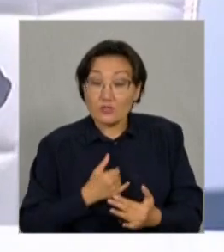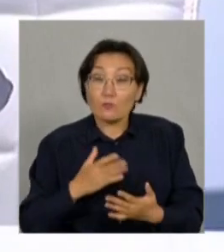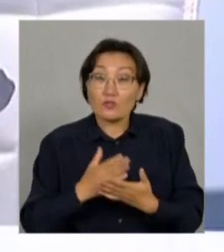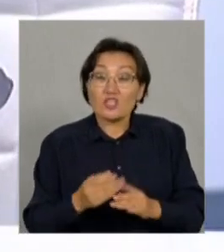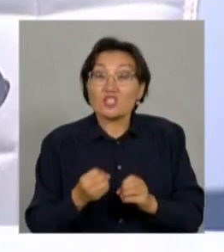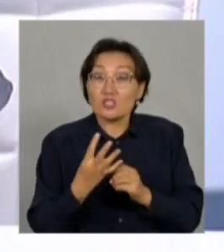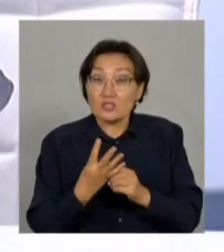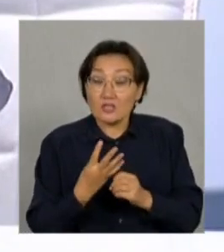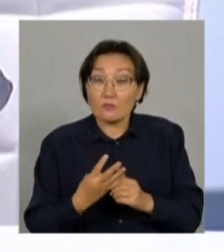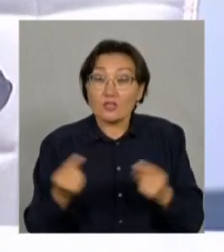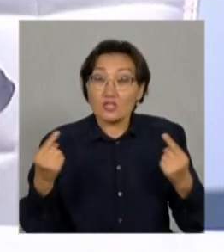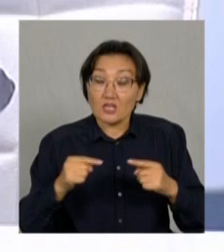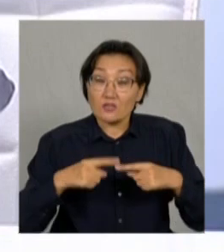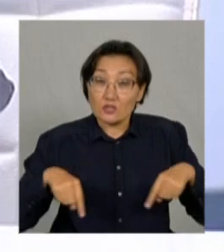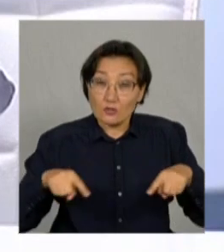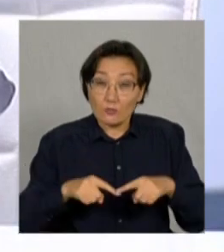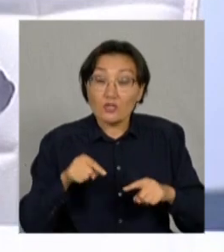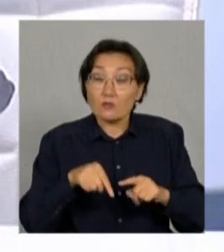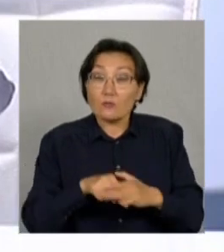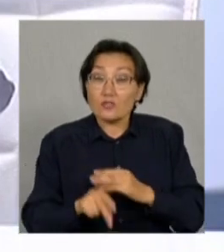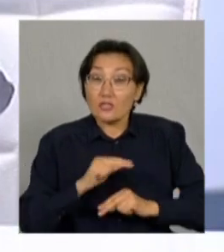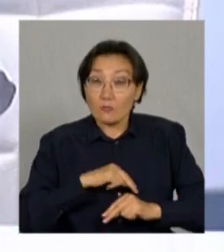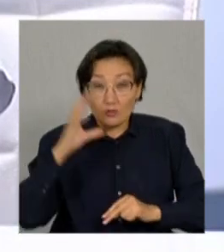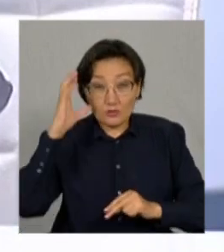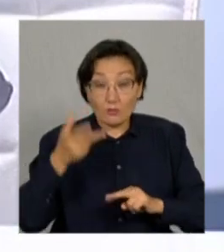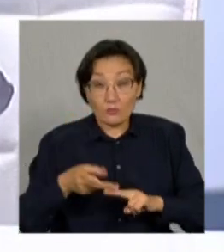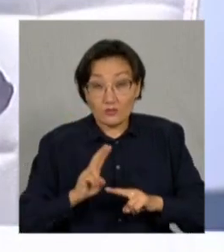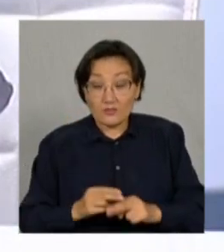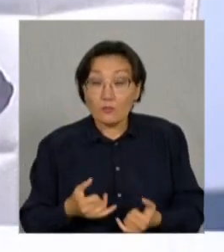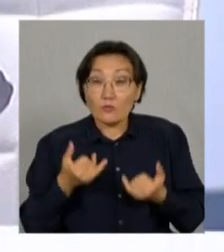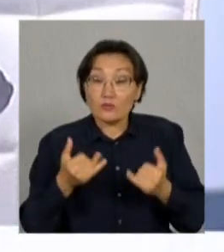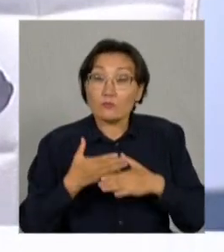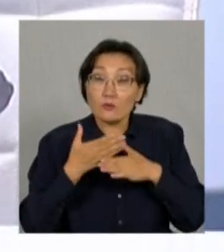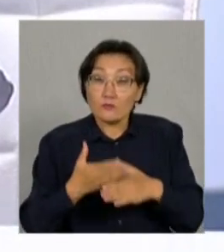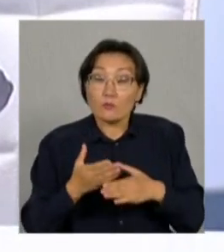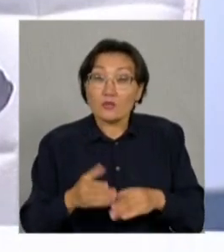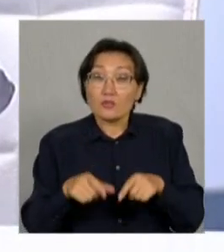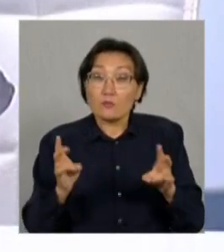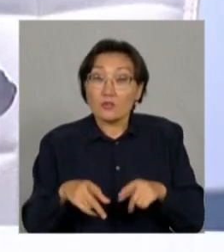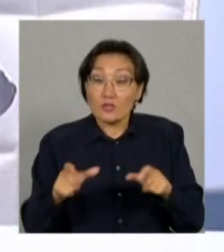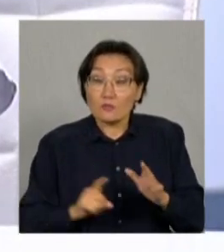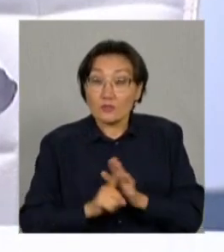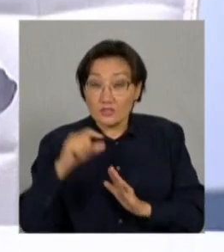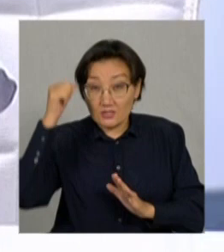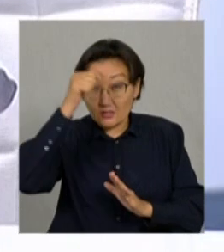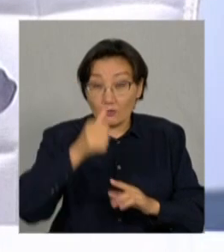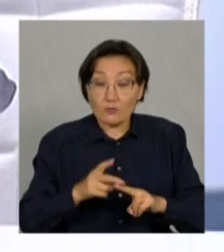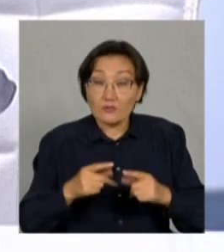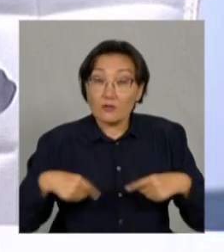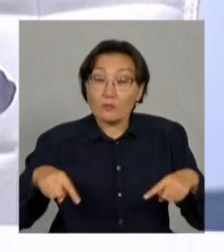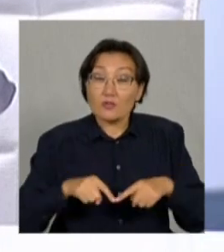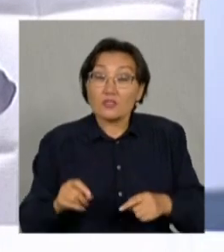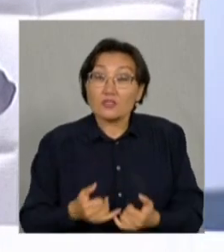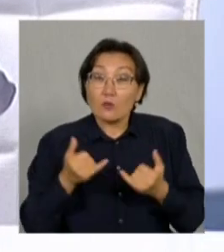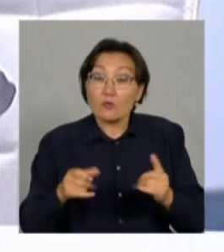имеются 14 кризисных центров. В них работают психологи, которые оказывают помощь пострадавшим. С начала года кризисные центры обслужили